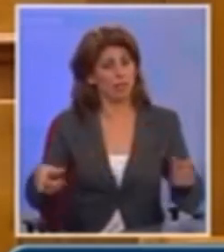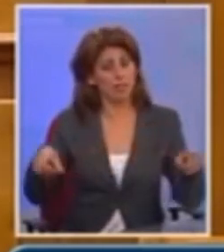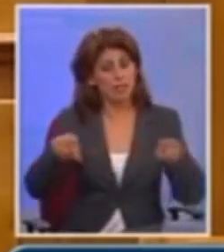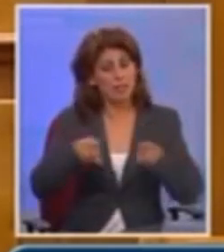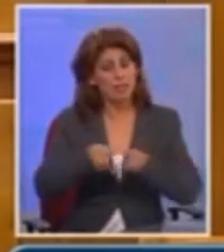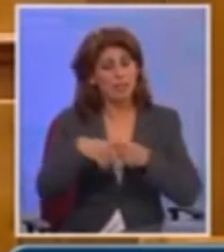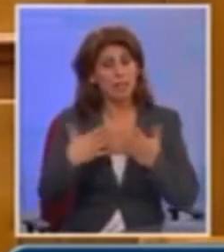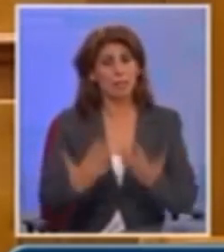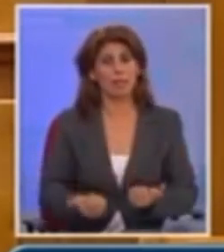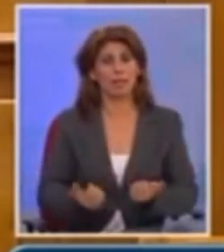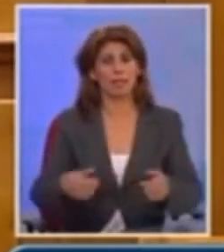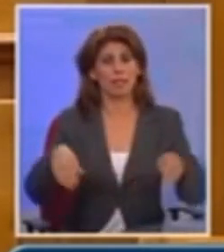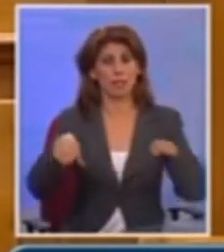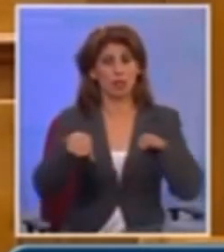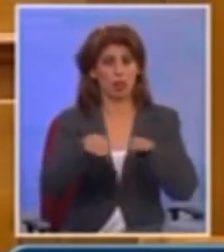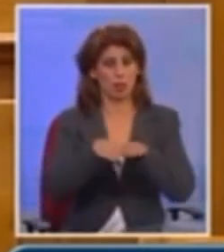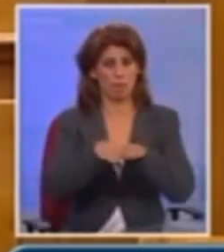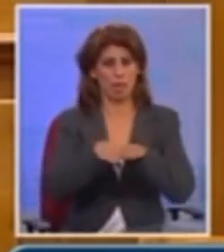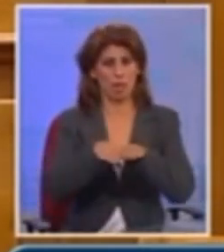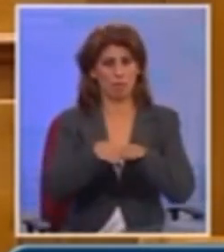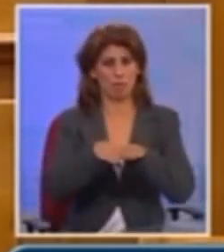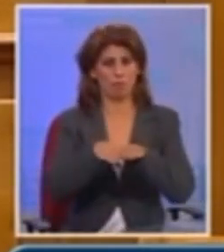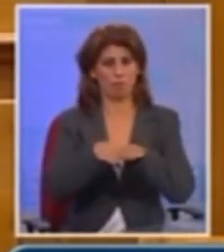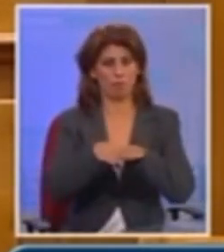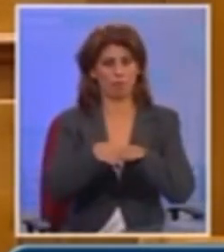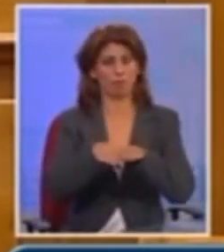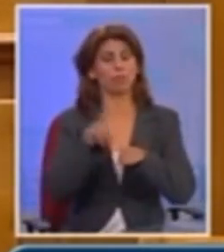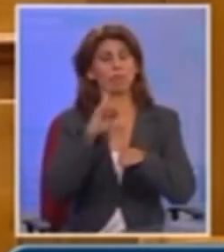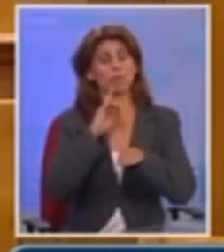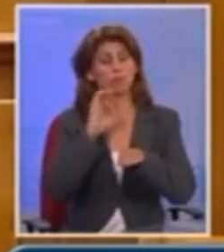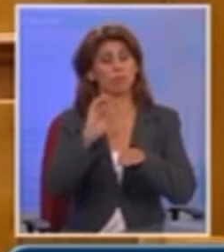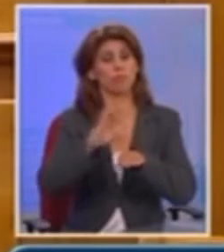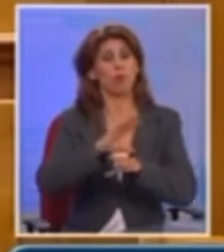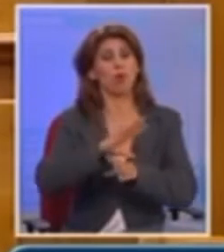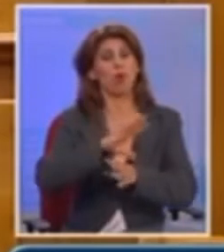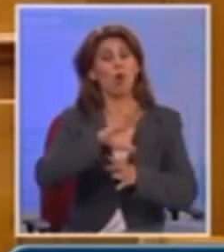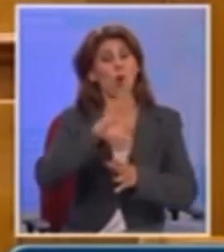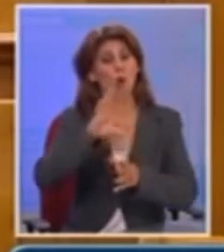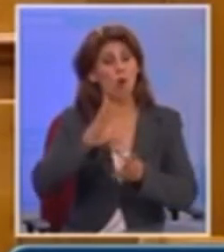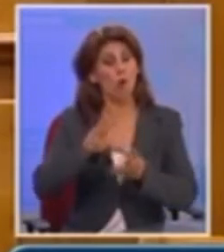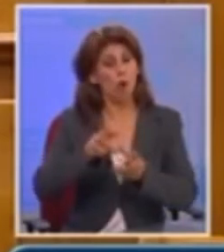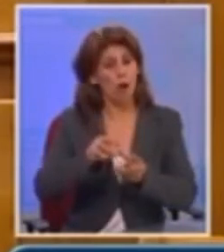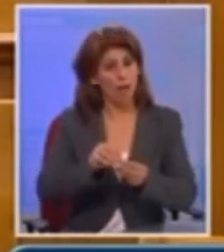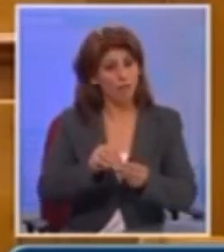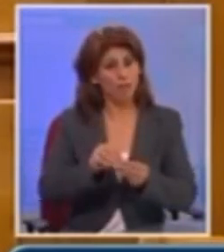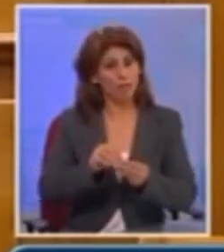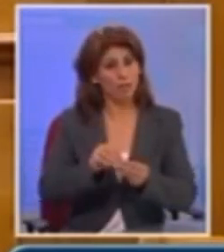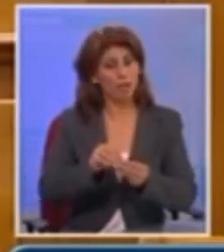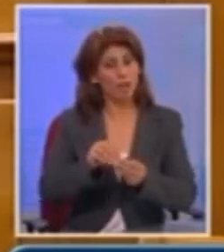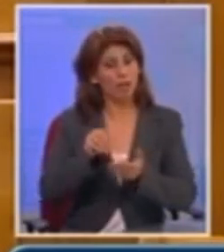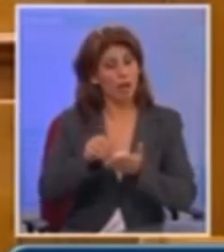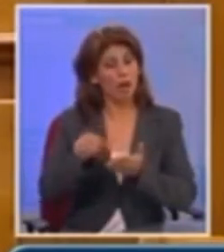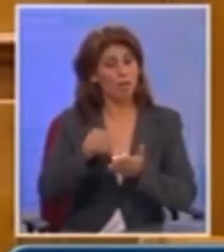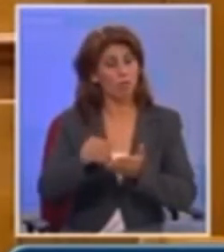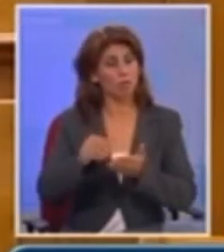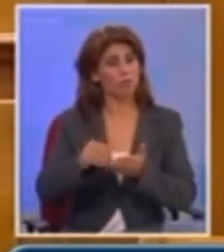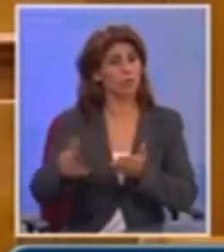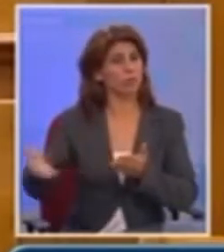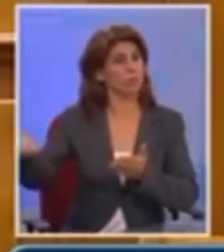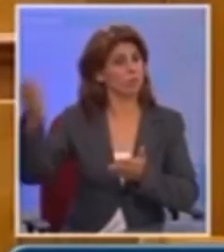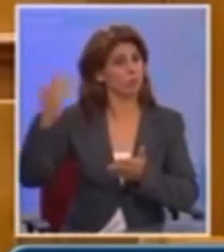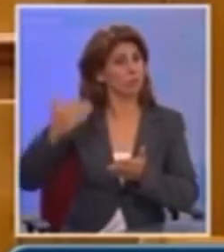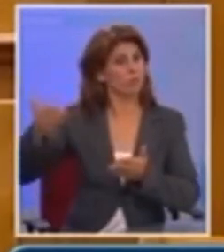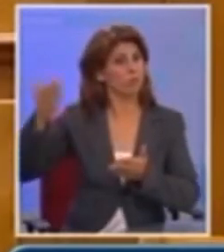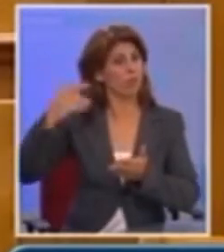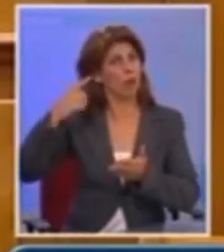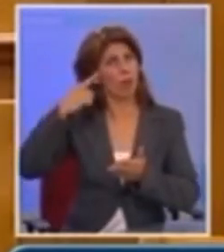συνύπαρξη, ισοτιμία, προκειμένου να αποφευχθούν οι εφιαλτικές